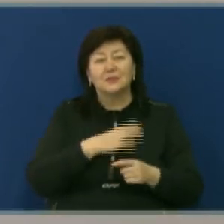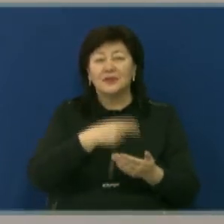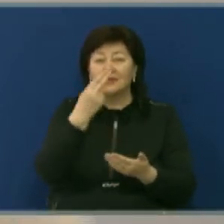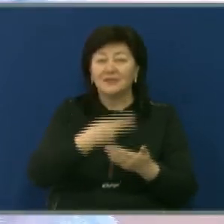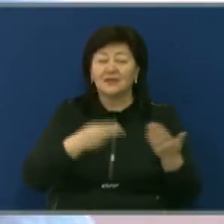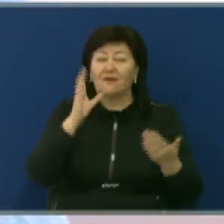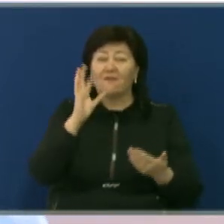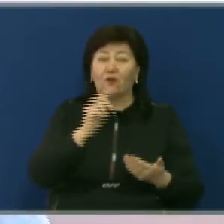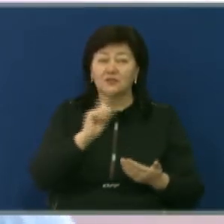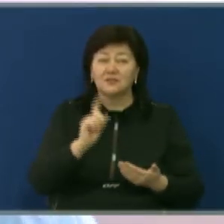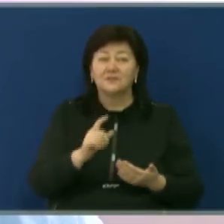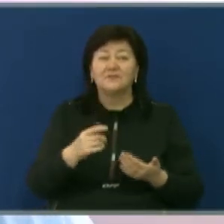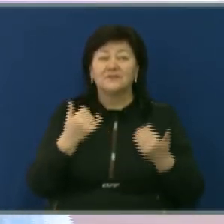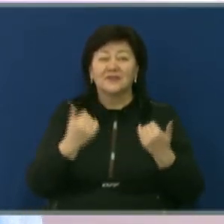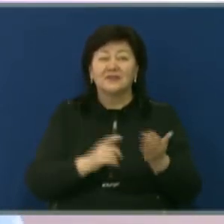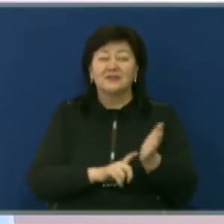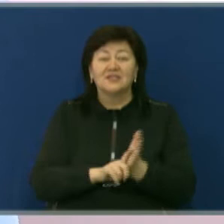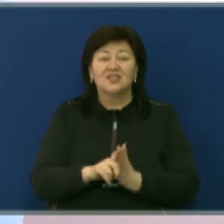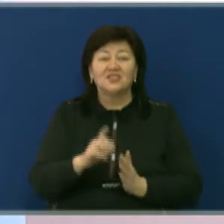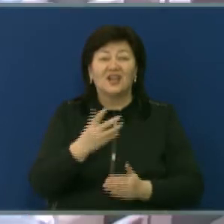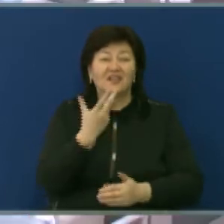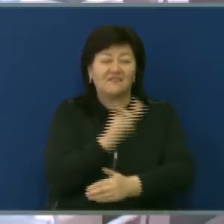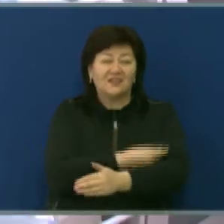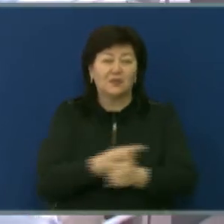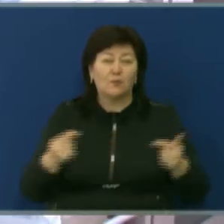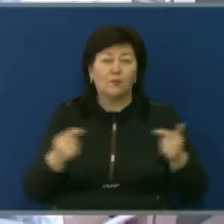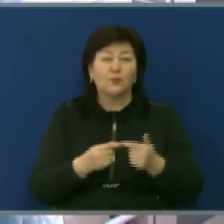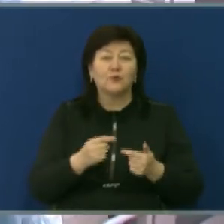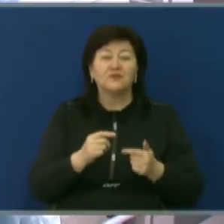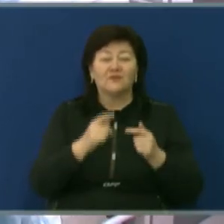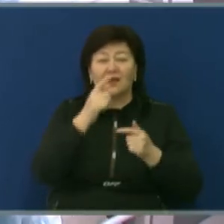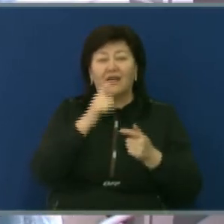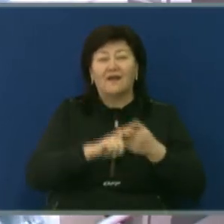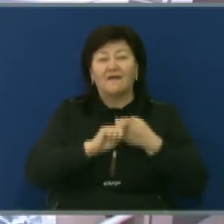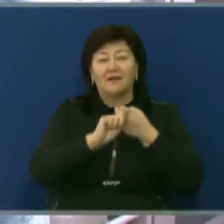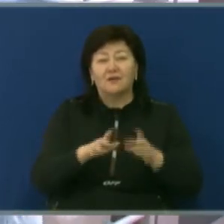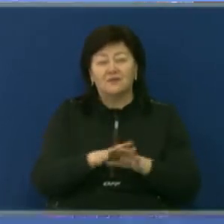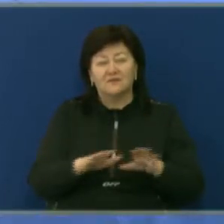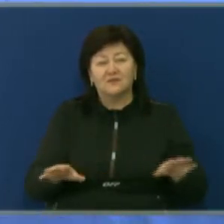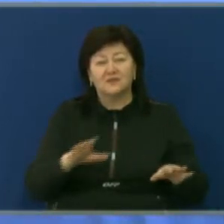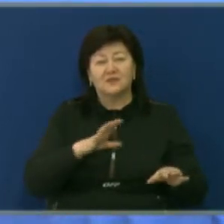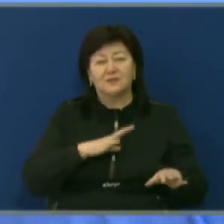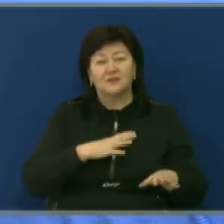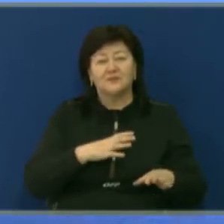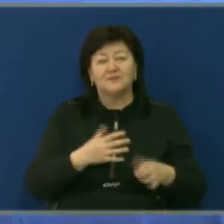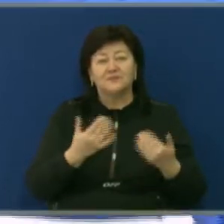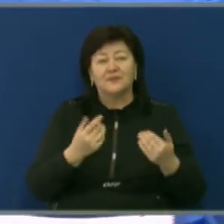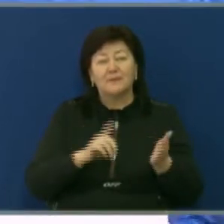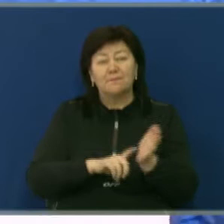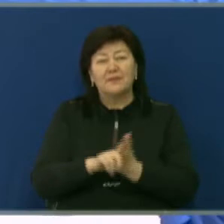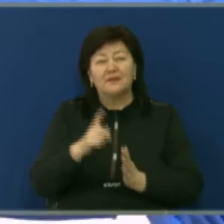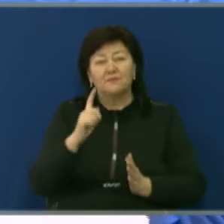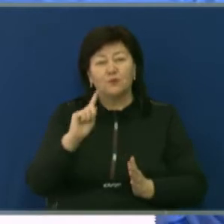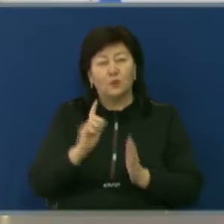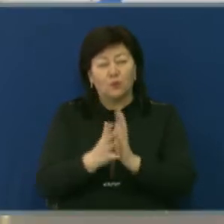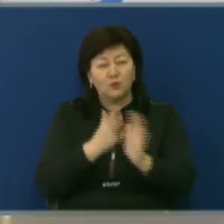организацией здравоохранения. С начала вакцинации против коронавируса в стране прошло 2 месяца. В первую очередь вакцинацию прошли медработники.